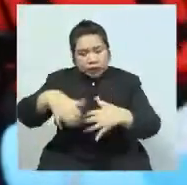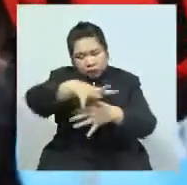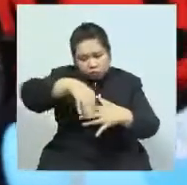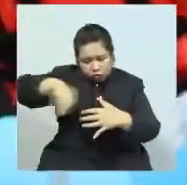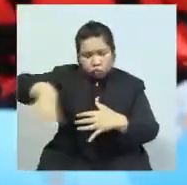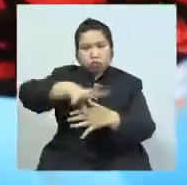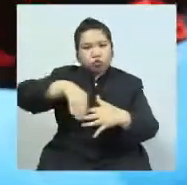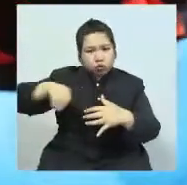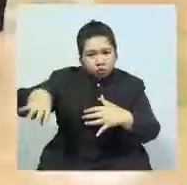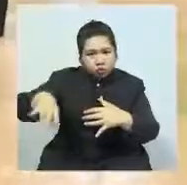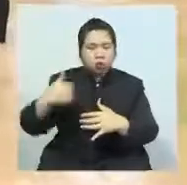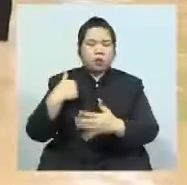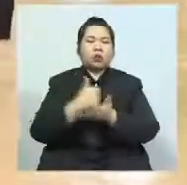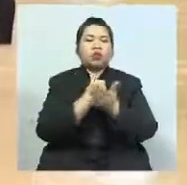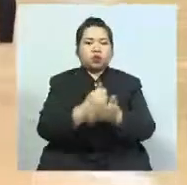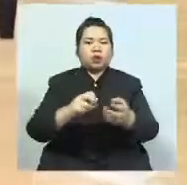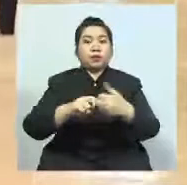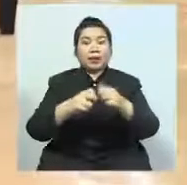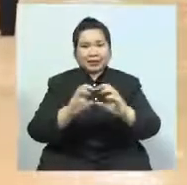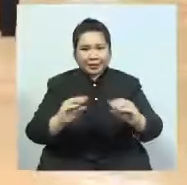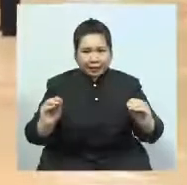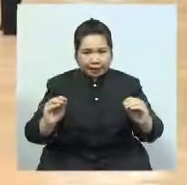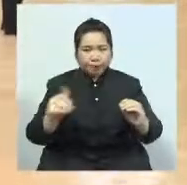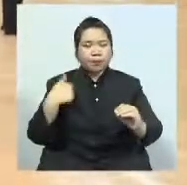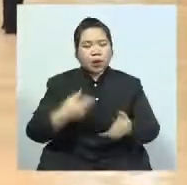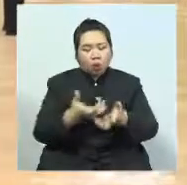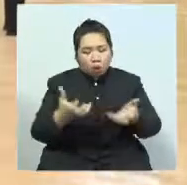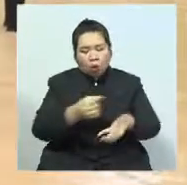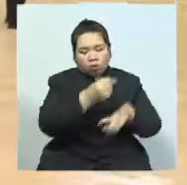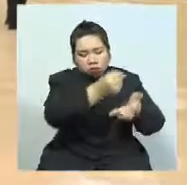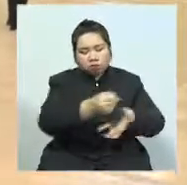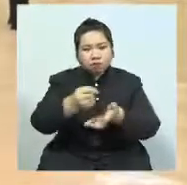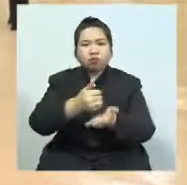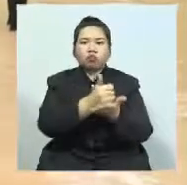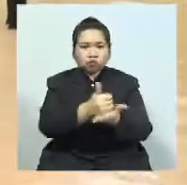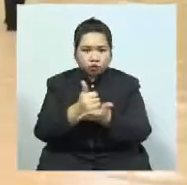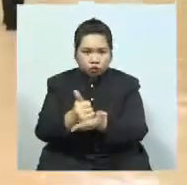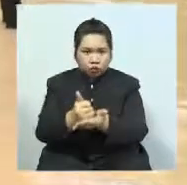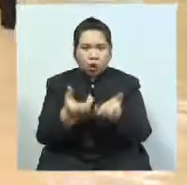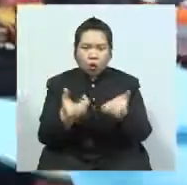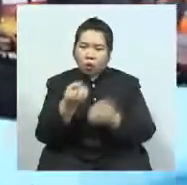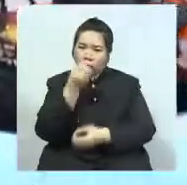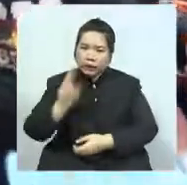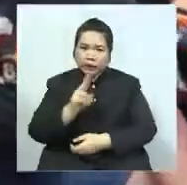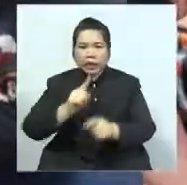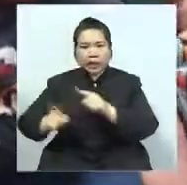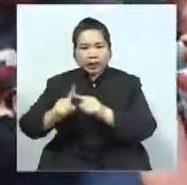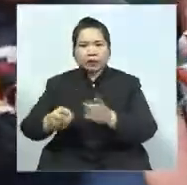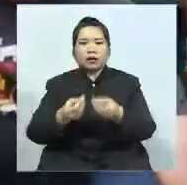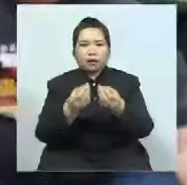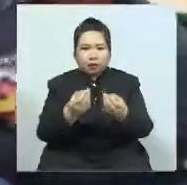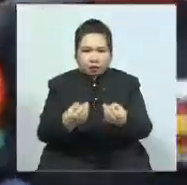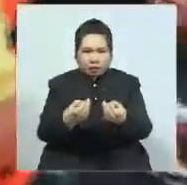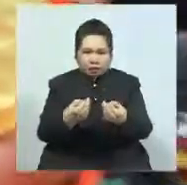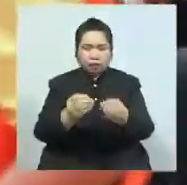มขังเพื่อคลี่คลายสถานการณ์รวมไปจนถึงแจกจ่ายถุงยางชีพแล้วก็เครื่องอุปโภคบริโภคแก่ผู้ประสบความเดือดร้อน